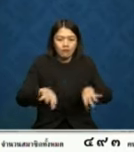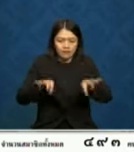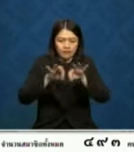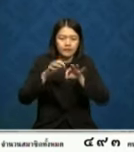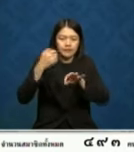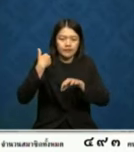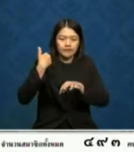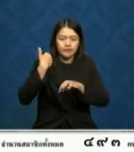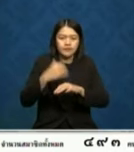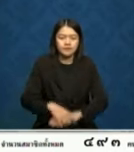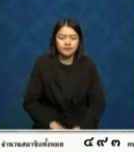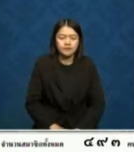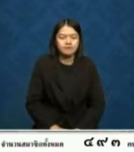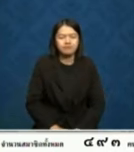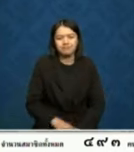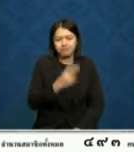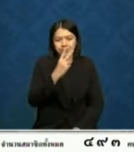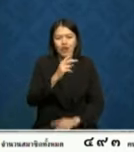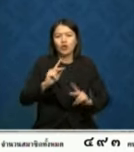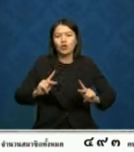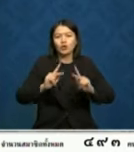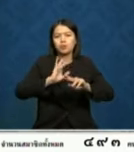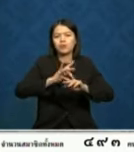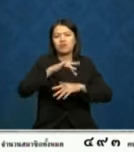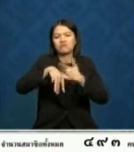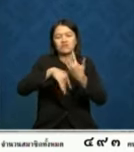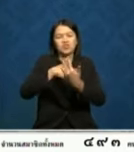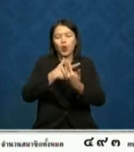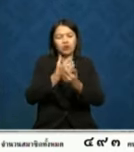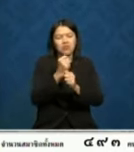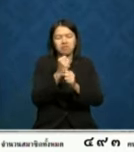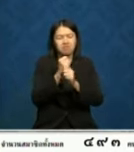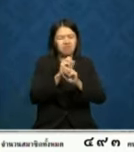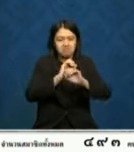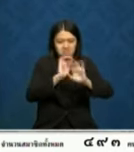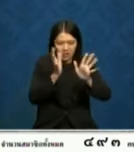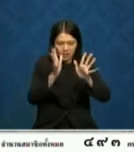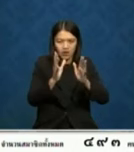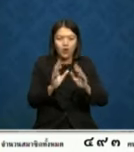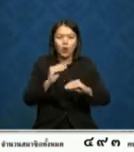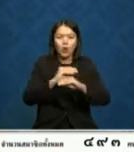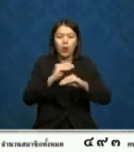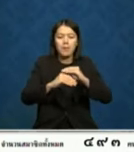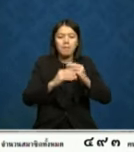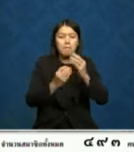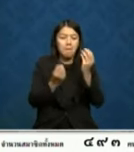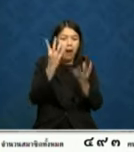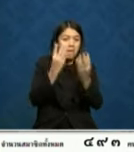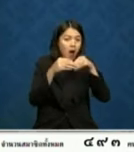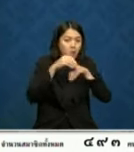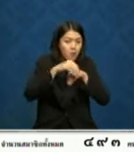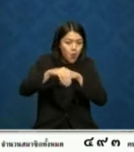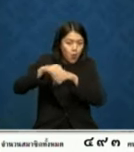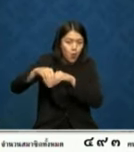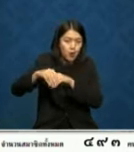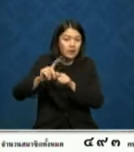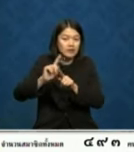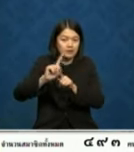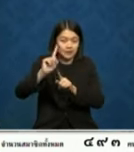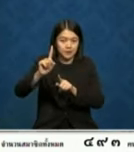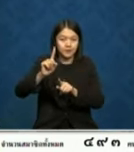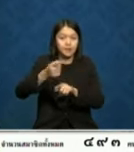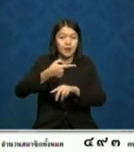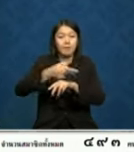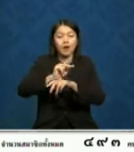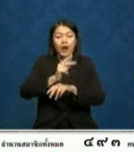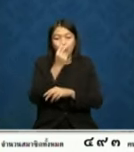ว่าความไม่ชัดเจนของกระทรวงทรัพยากรธรรมชาติและสิ่งแวดล้อมในโครงการปลูกป่าเนี่ยอันที่ 1ท่านประธาน